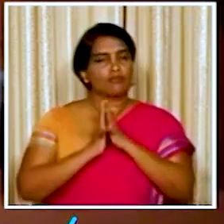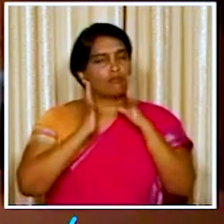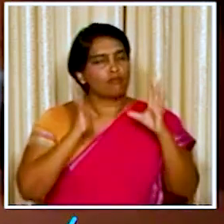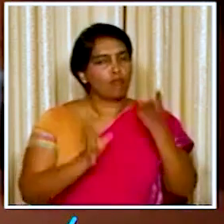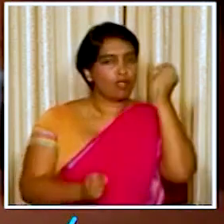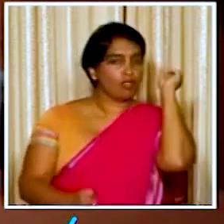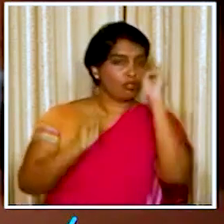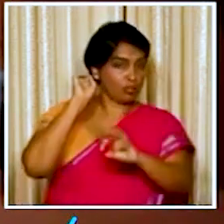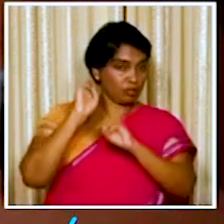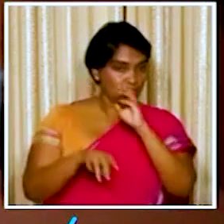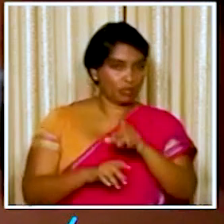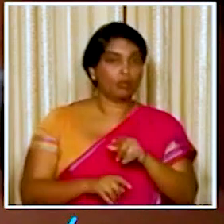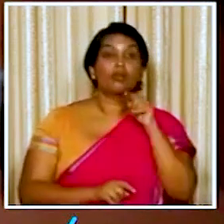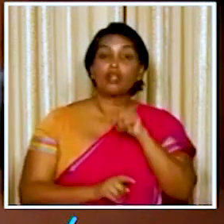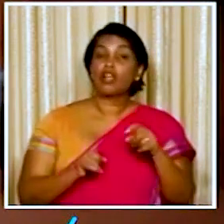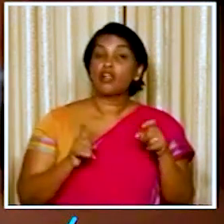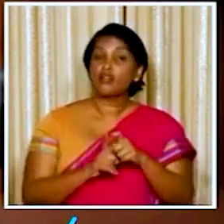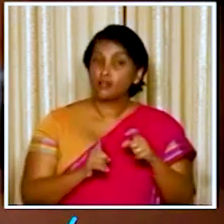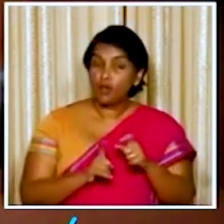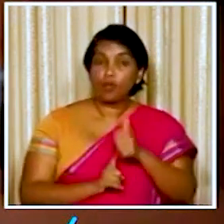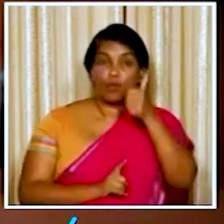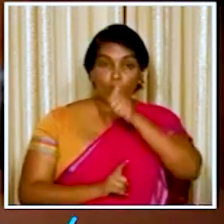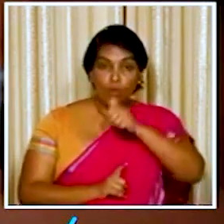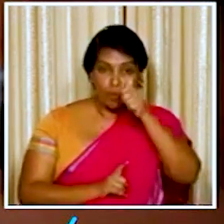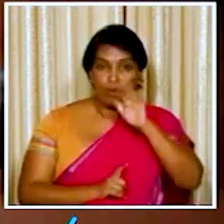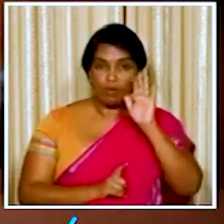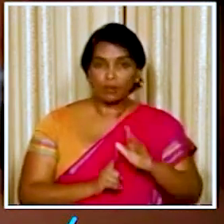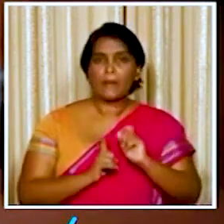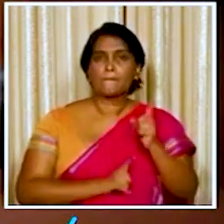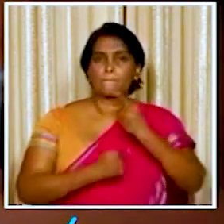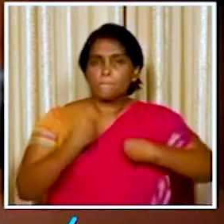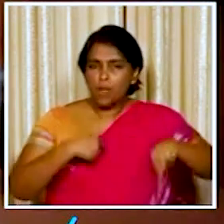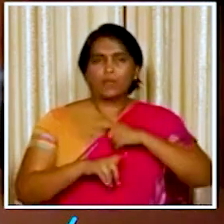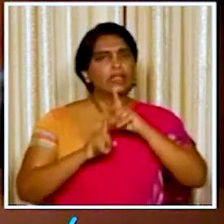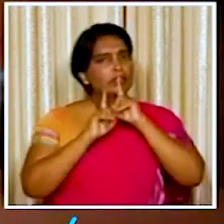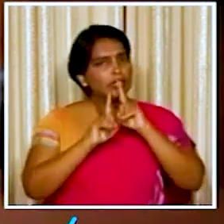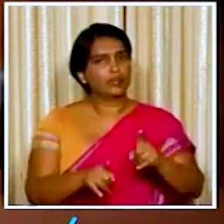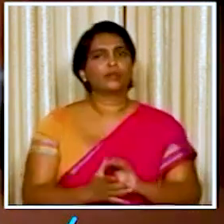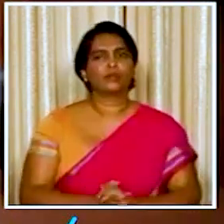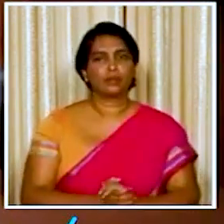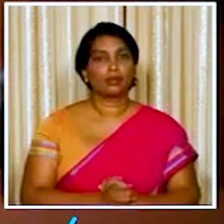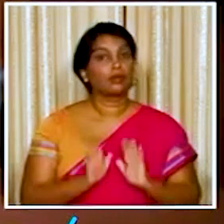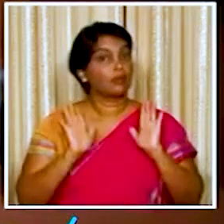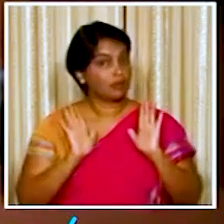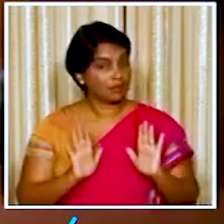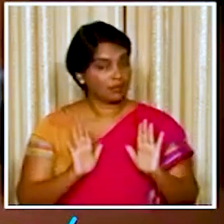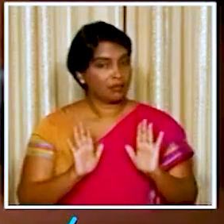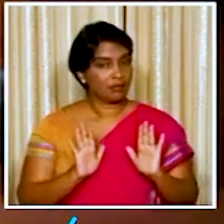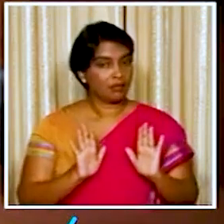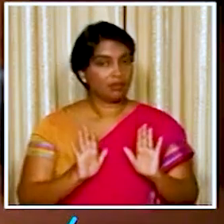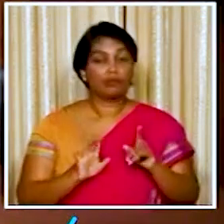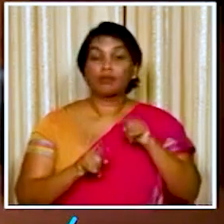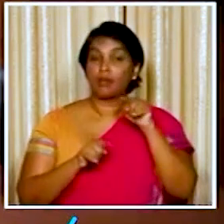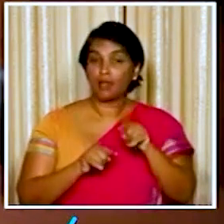එව්වට පස්සේ ඒ ඩොලර් හොරකම් කරන බව මේ පාර්ලිමේන්තුවේ කියලා තියෙනවා. හැබැයි ඒකෙන් කවුරු